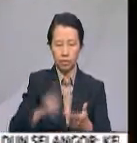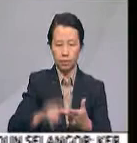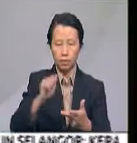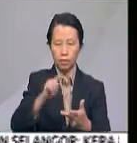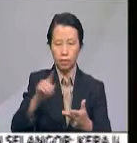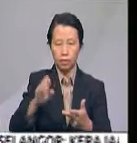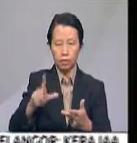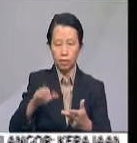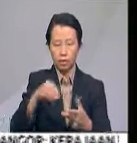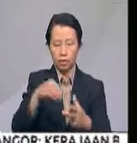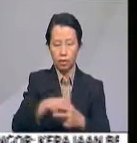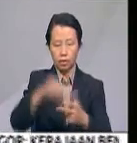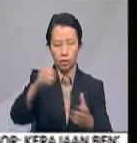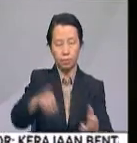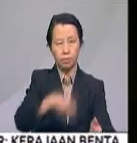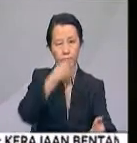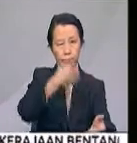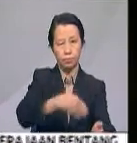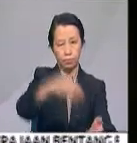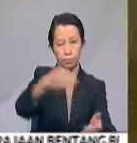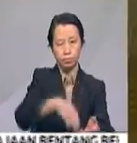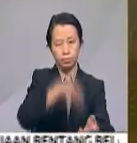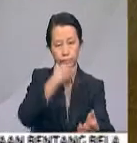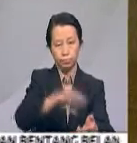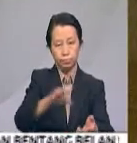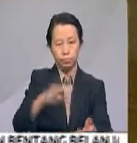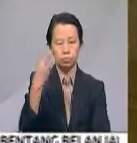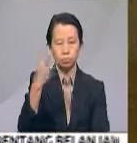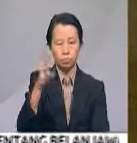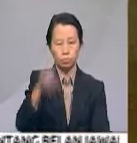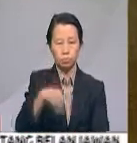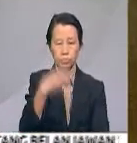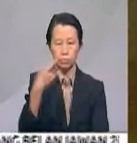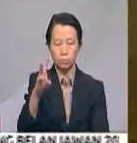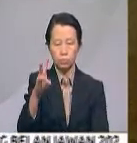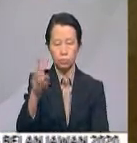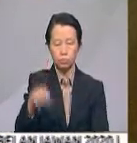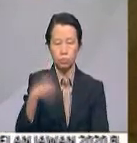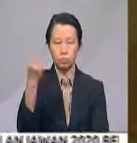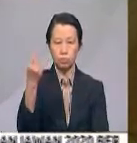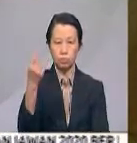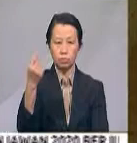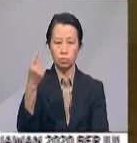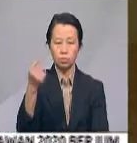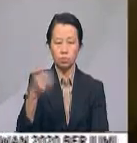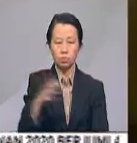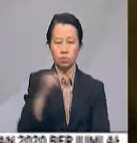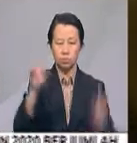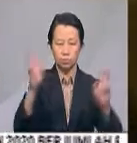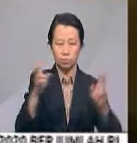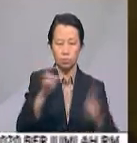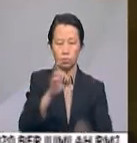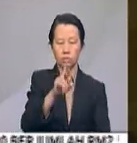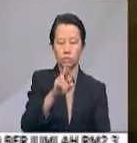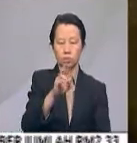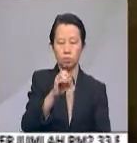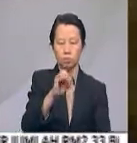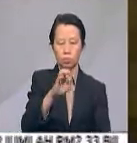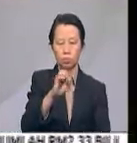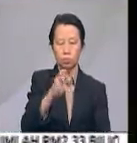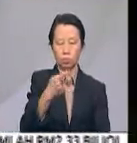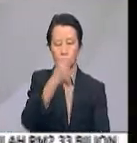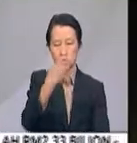pentas Orkestra Filharmonik Malaysia pada 16 dan 17 November ini. Bertemakan rock trio, konsert itu